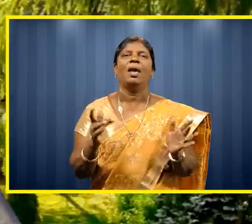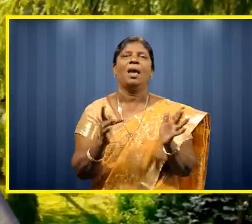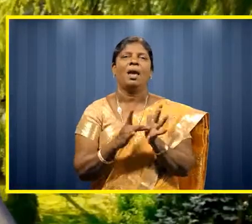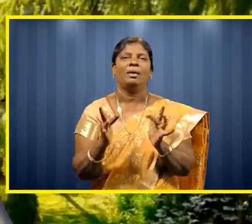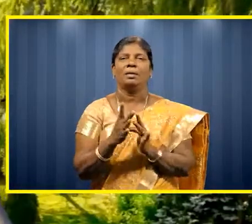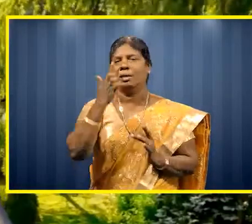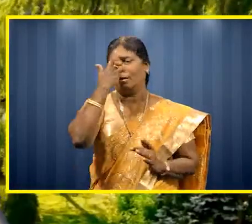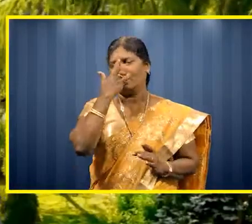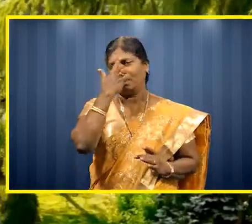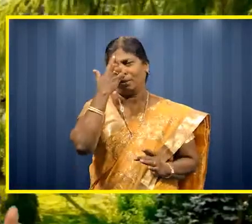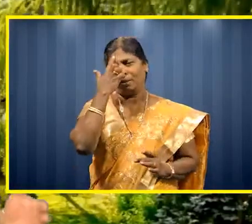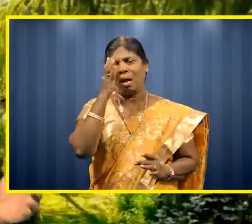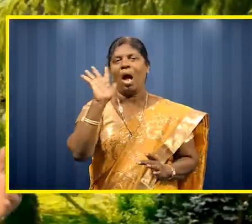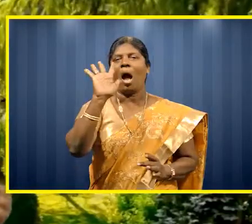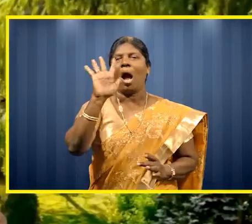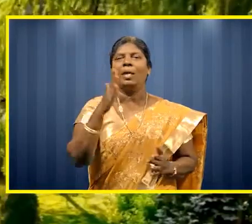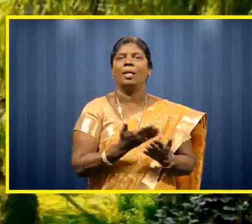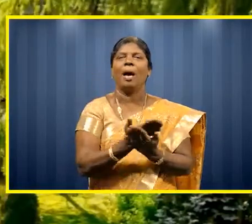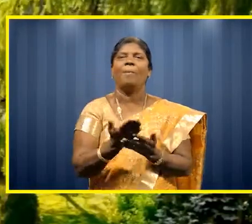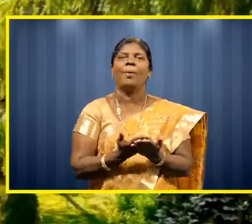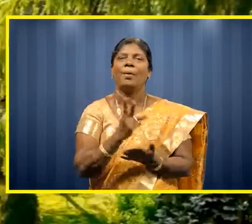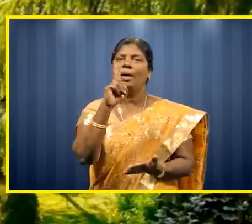அதிகாரத்தில் இந்த இயேசு கிறிஸ்து